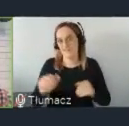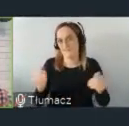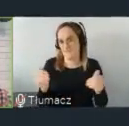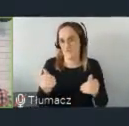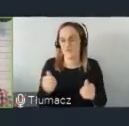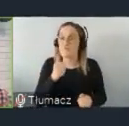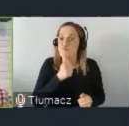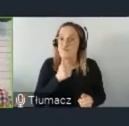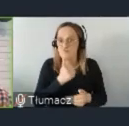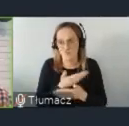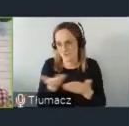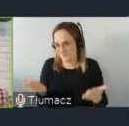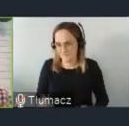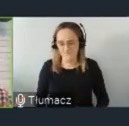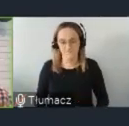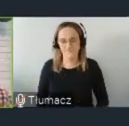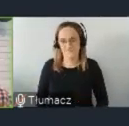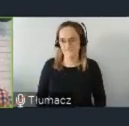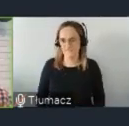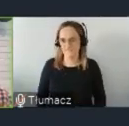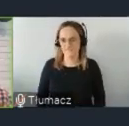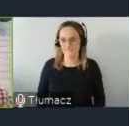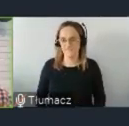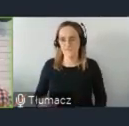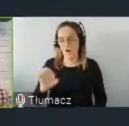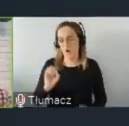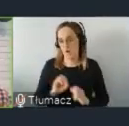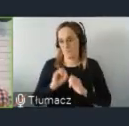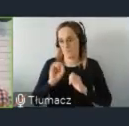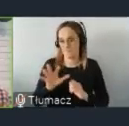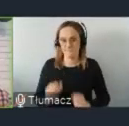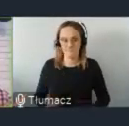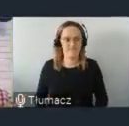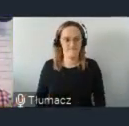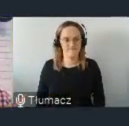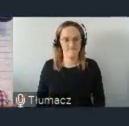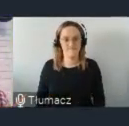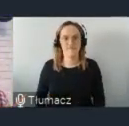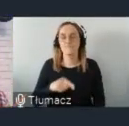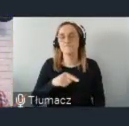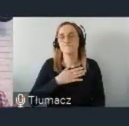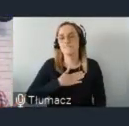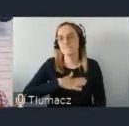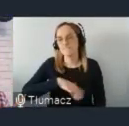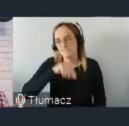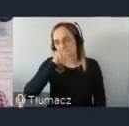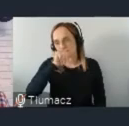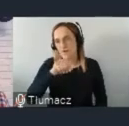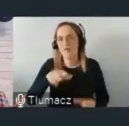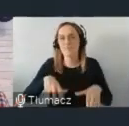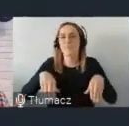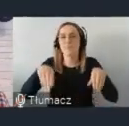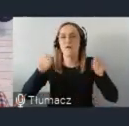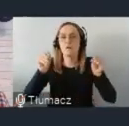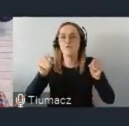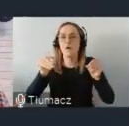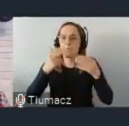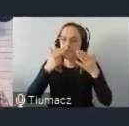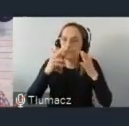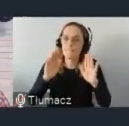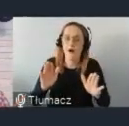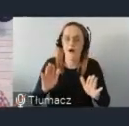to próbujmy. Hop. Jeden z moich ulubionych filmów na początek, na